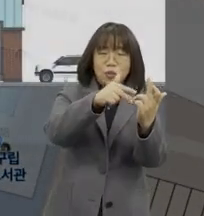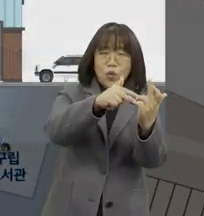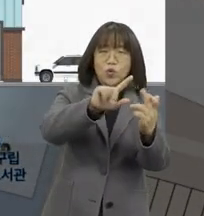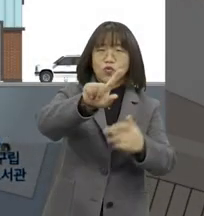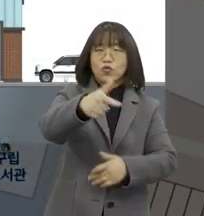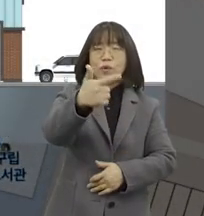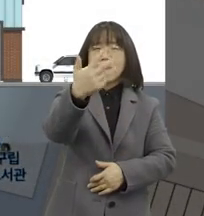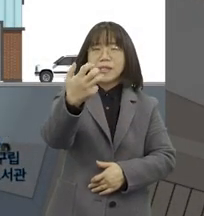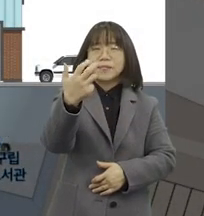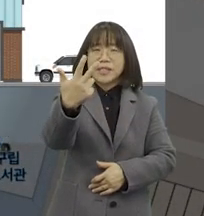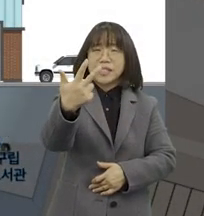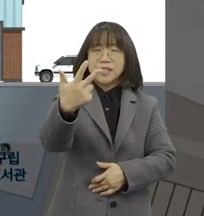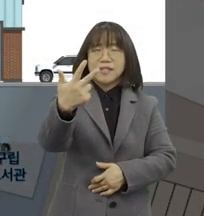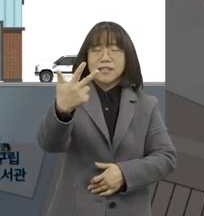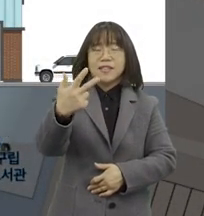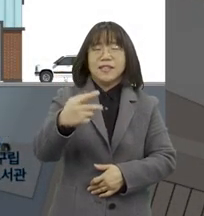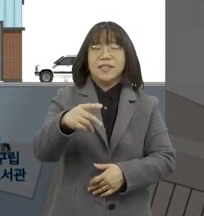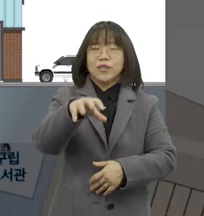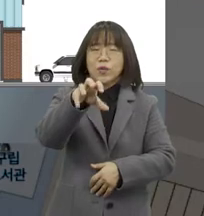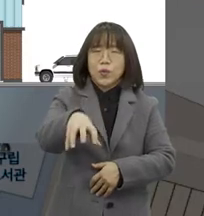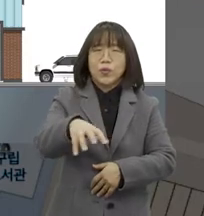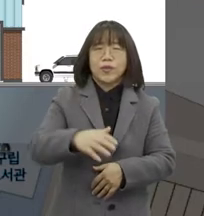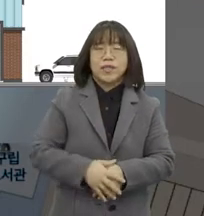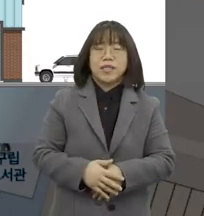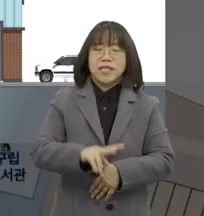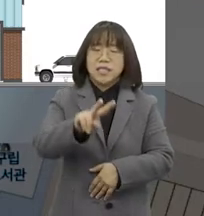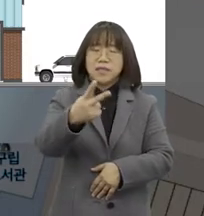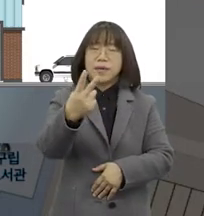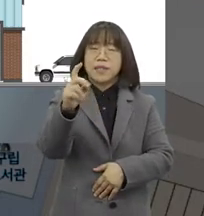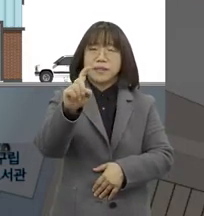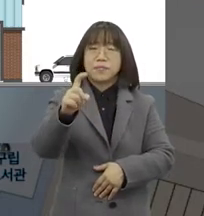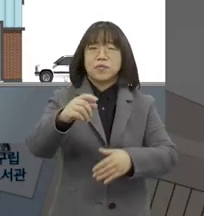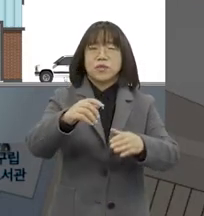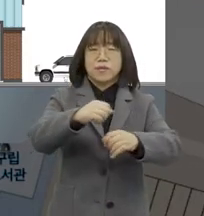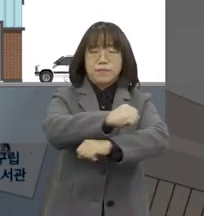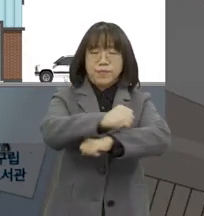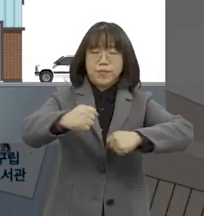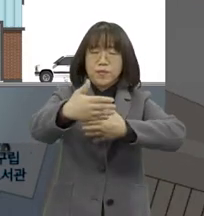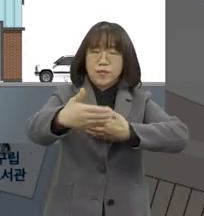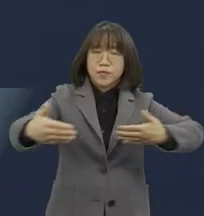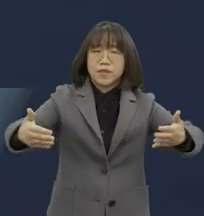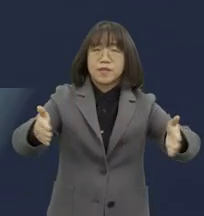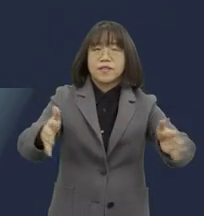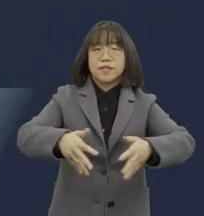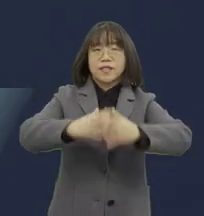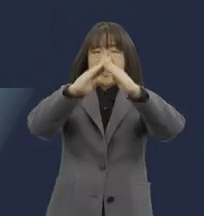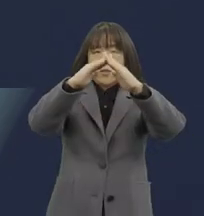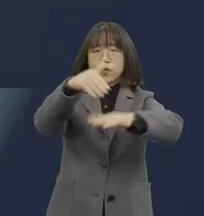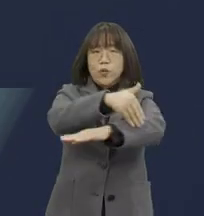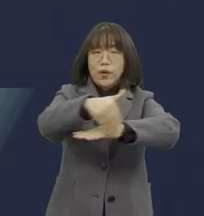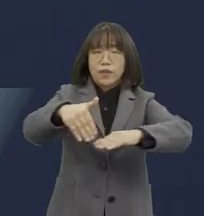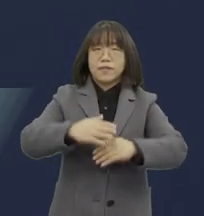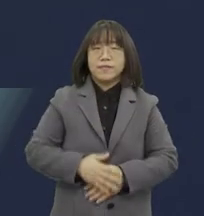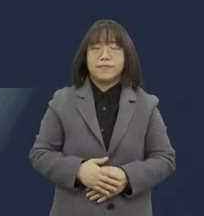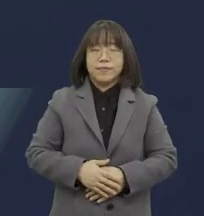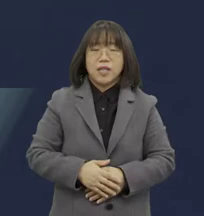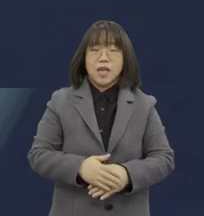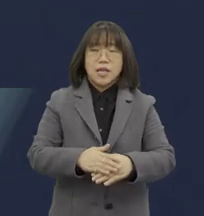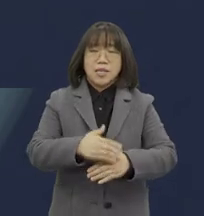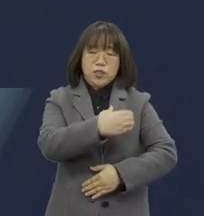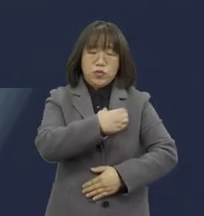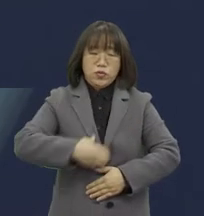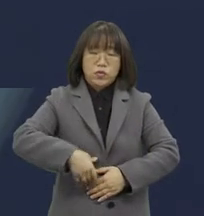등촌동 687 다시 3번 g210 제곱미터 규모로 지어집니다 푸드마켓 이용을 원하는